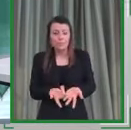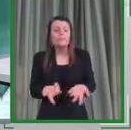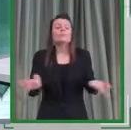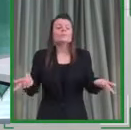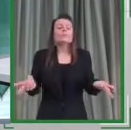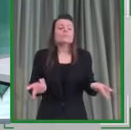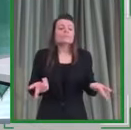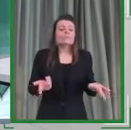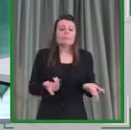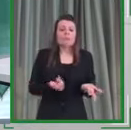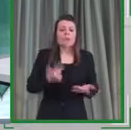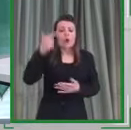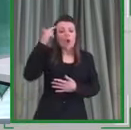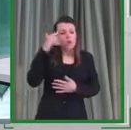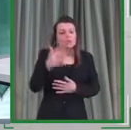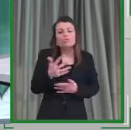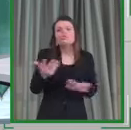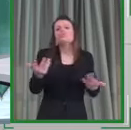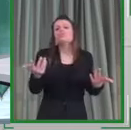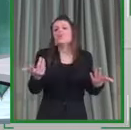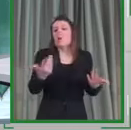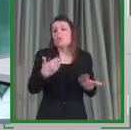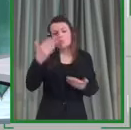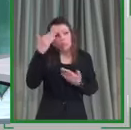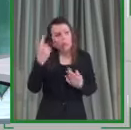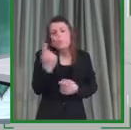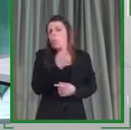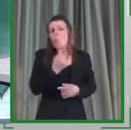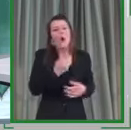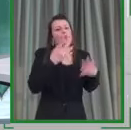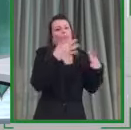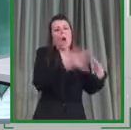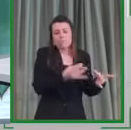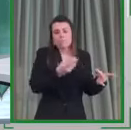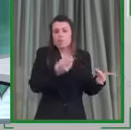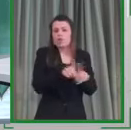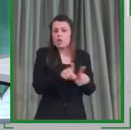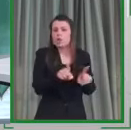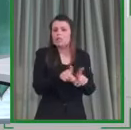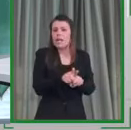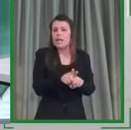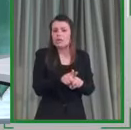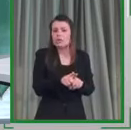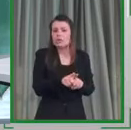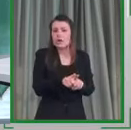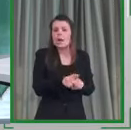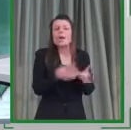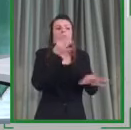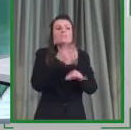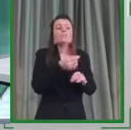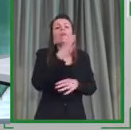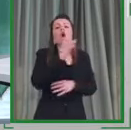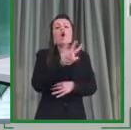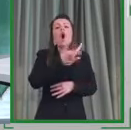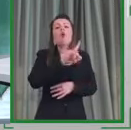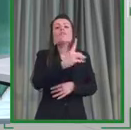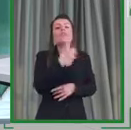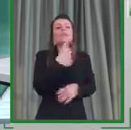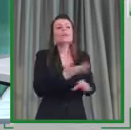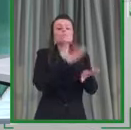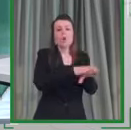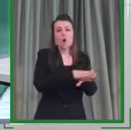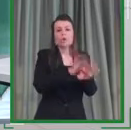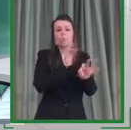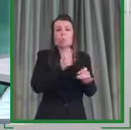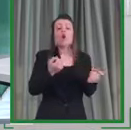ahimè si è infettato ed è morto dico vide solo 18 sono le persone risultate positive e decedute